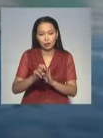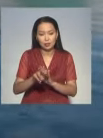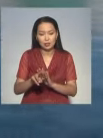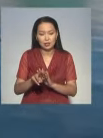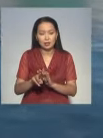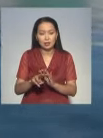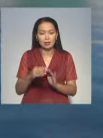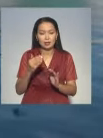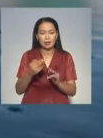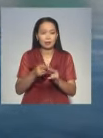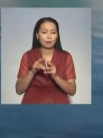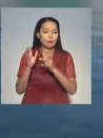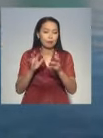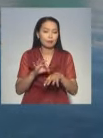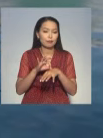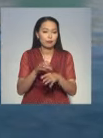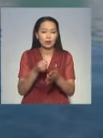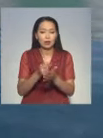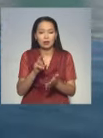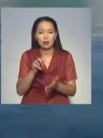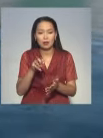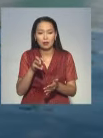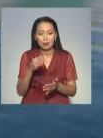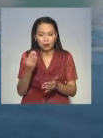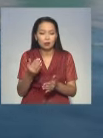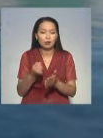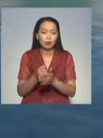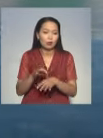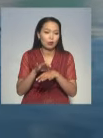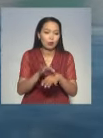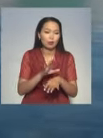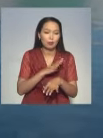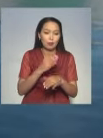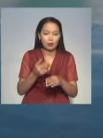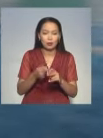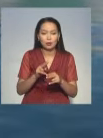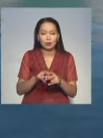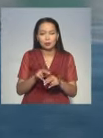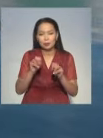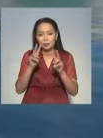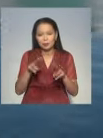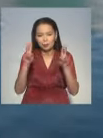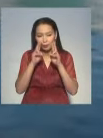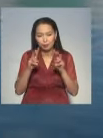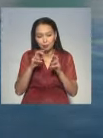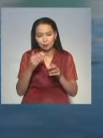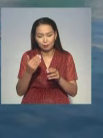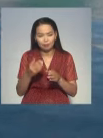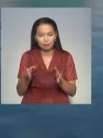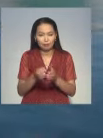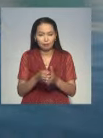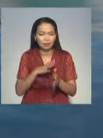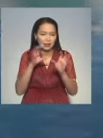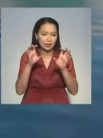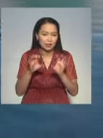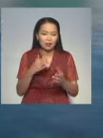Они сели в автобусы, предоставленные городом Каламата, и будут доставлены в Малакассу, где после этого будут соблюдены процедуры, предусмотренные греческим законодательством в отношении